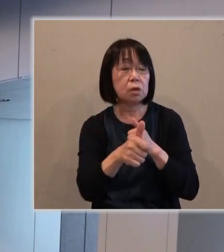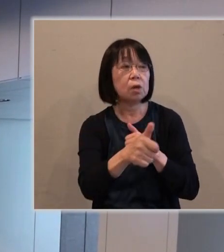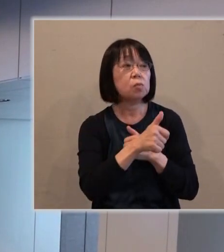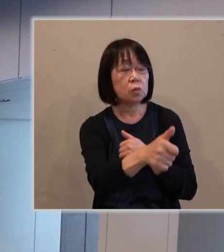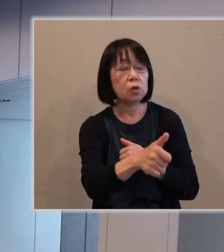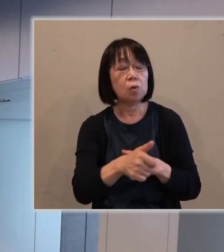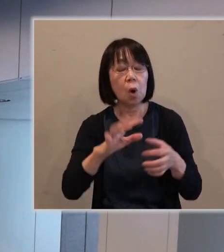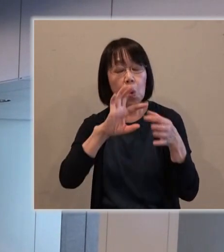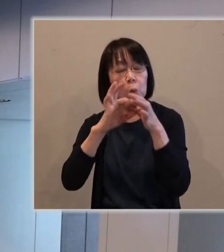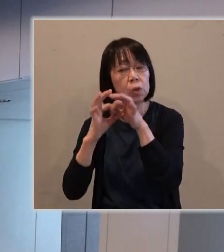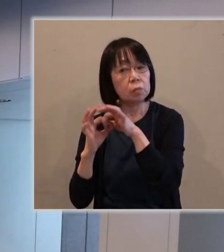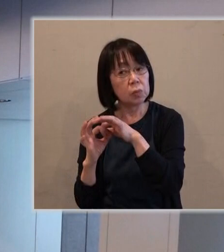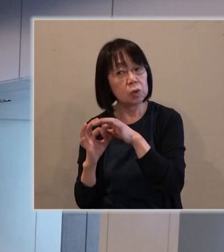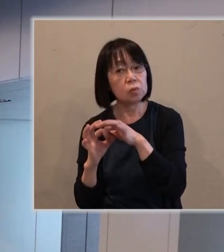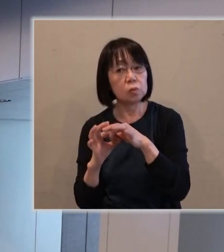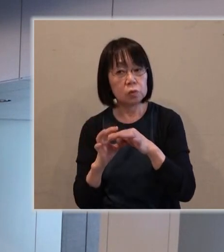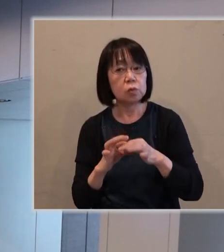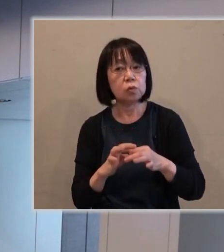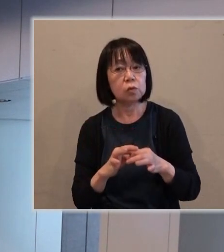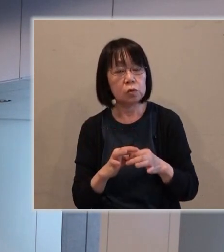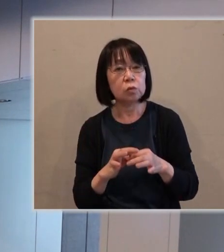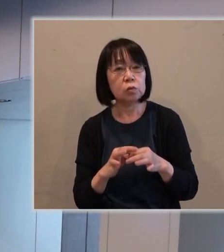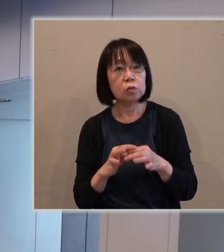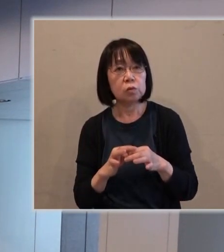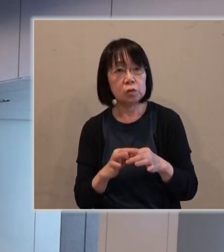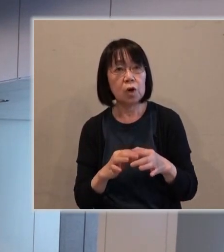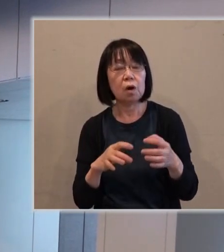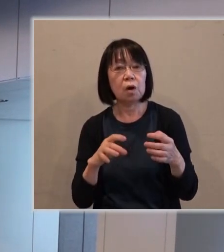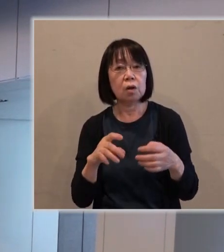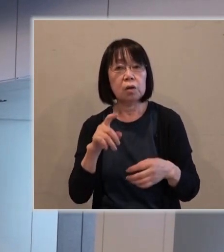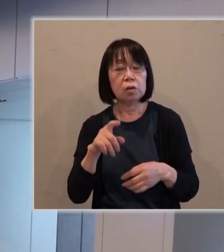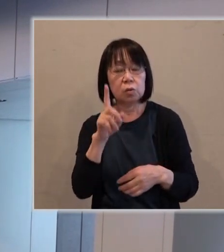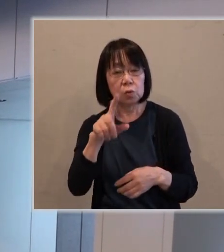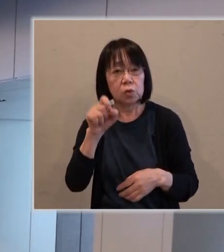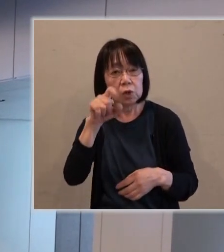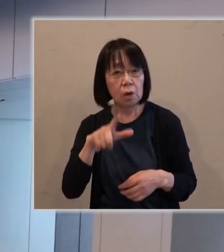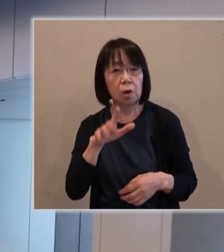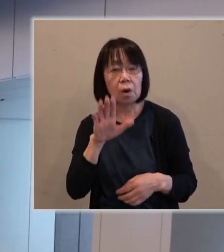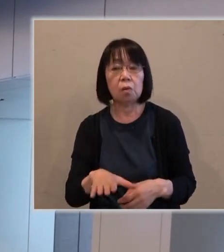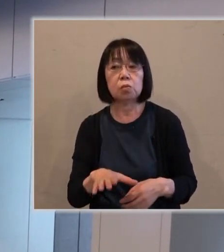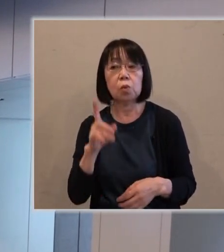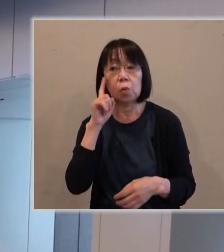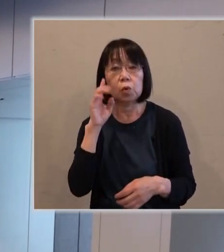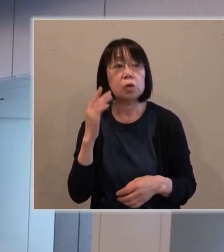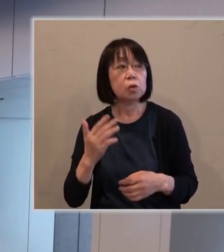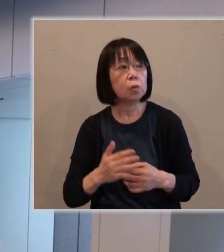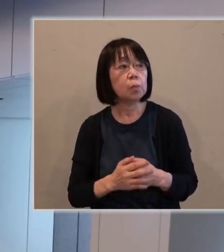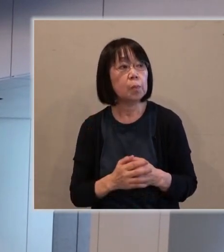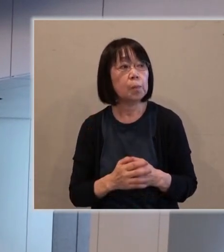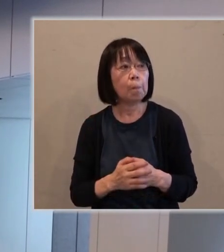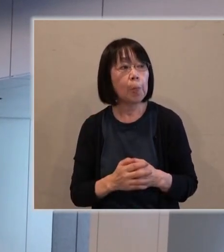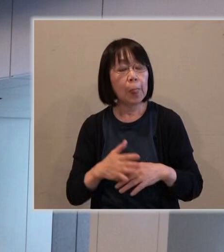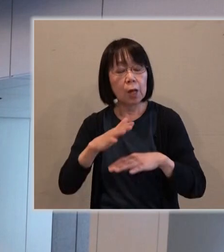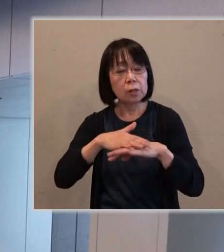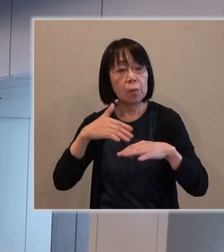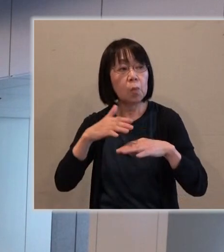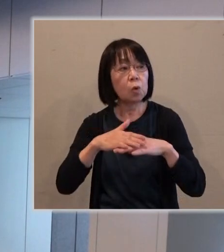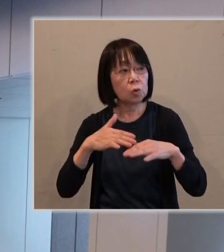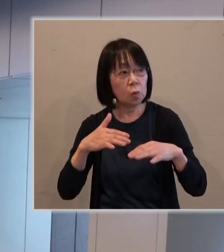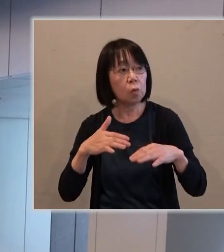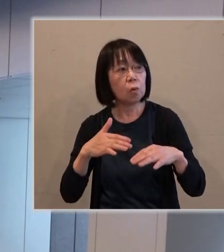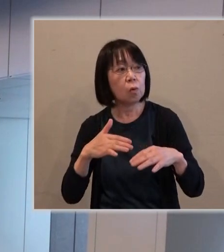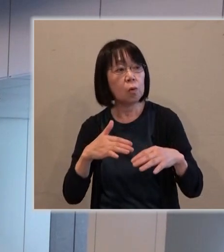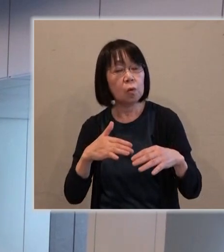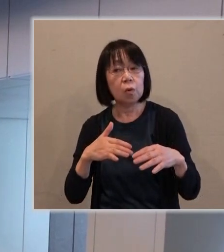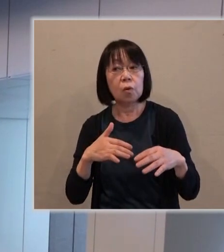オリンピックって一個あるかもしれなくて、そこがうまくレガシーになっていくといいよねみたいな話が今あったと思うんですけど、まあ、実際札幌の若者としてその街づくりに